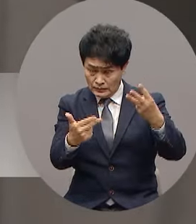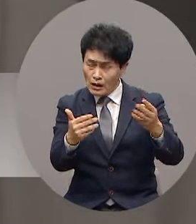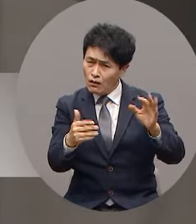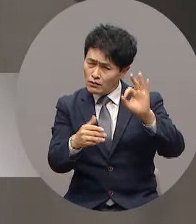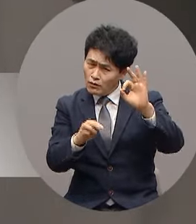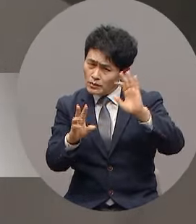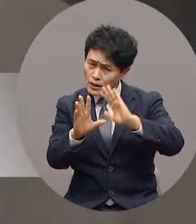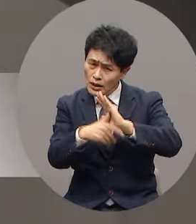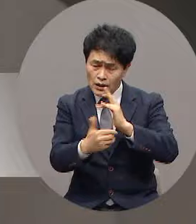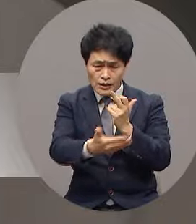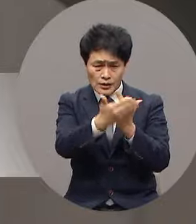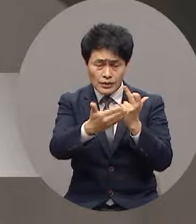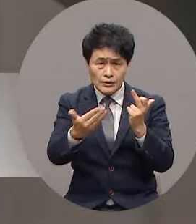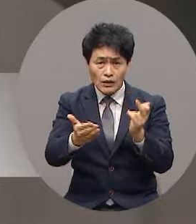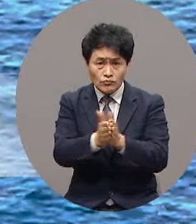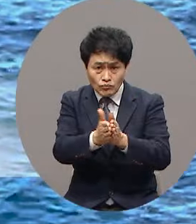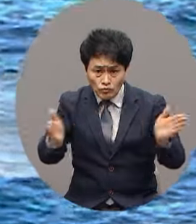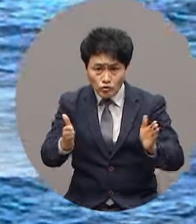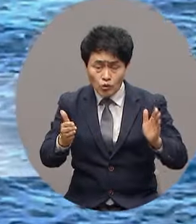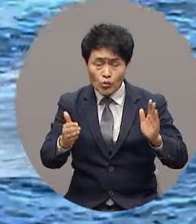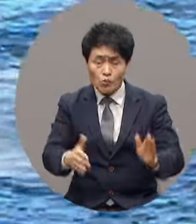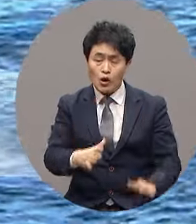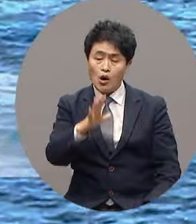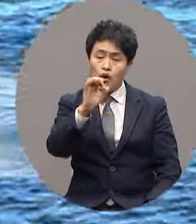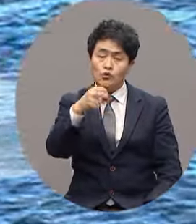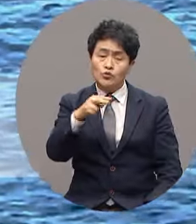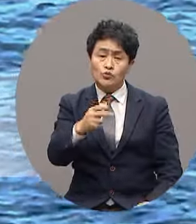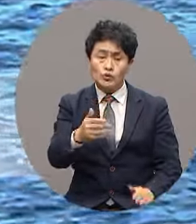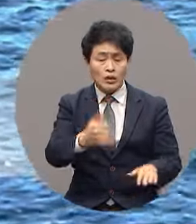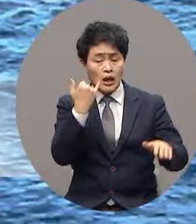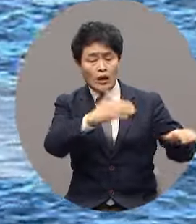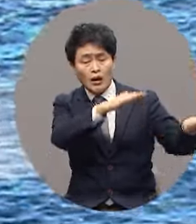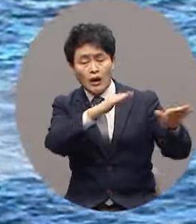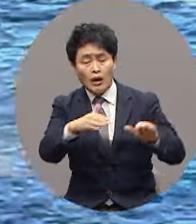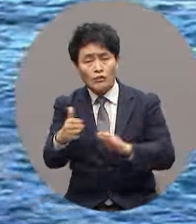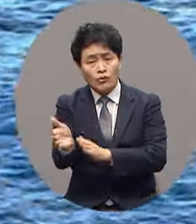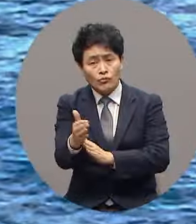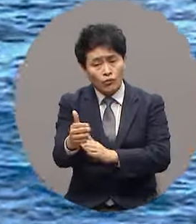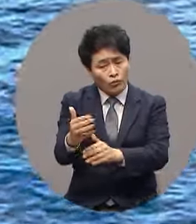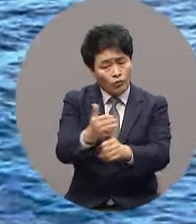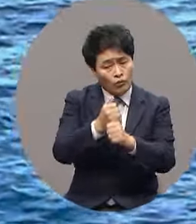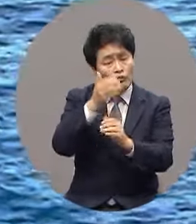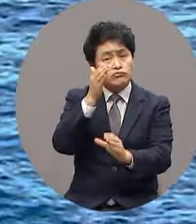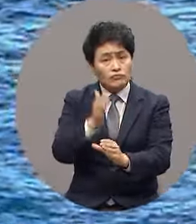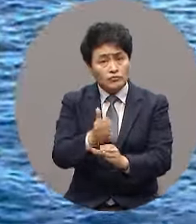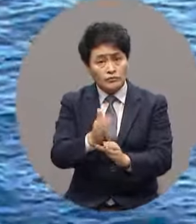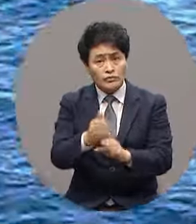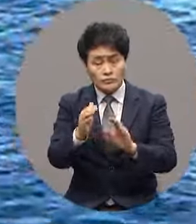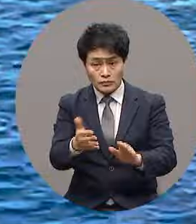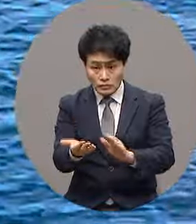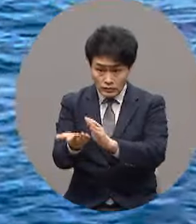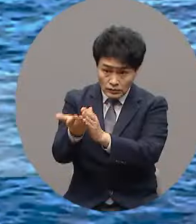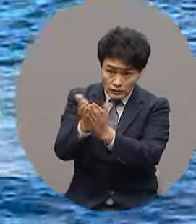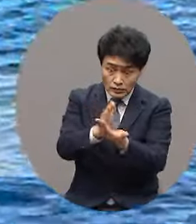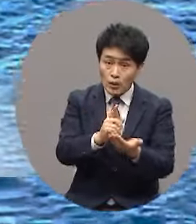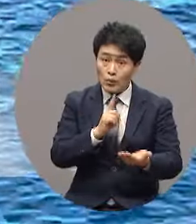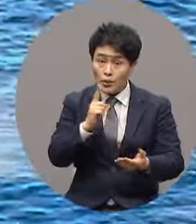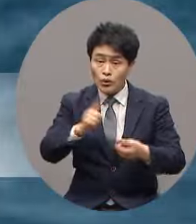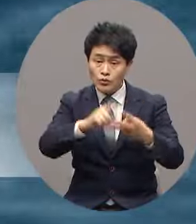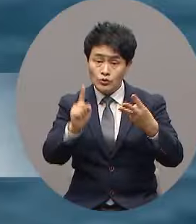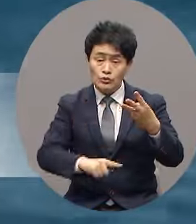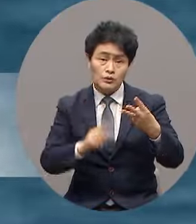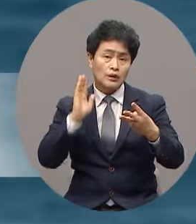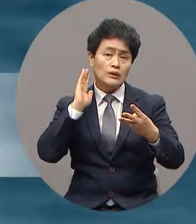반쯤 제주시 한림항을 출발해 육지해역에서 조업 중이었던 것으로 파악됐습니다. 사고를 보고받은 윤석열